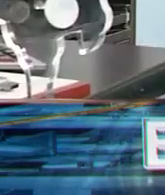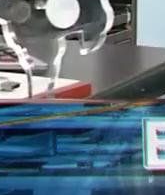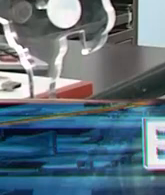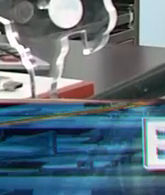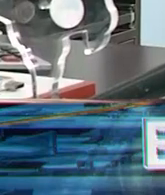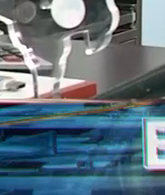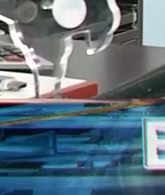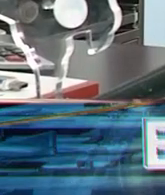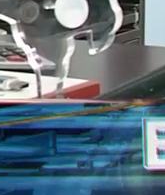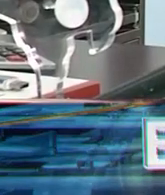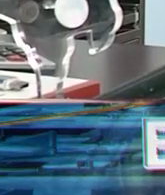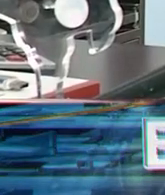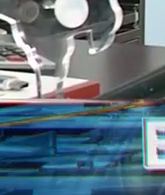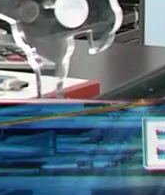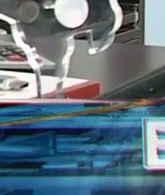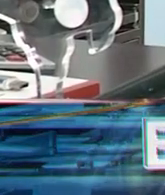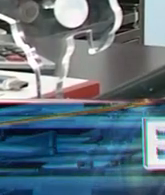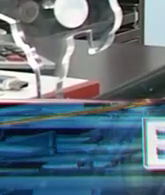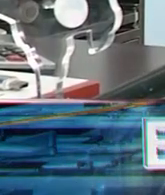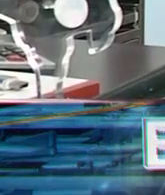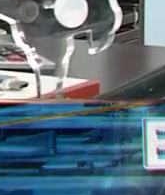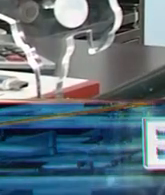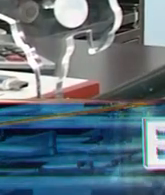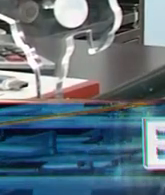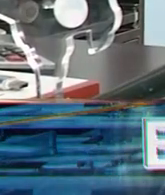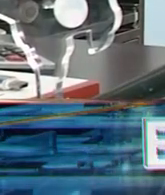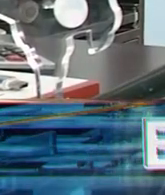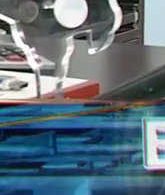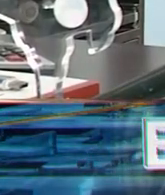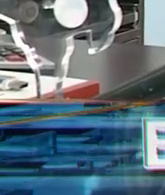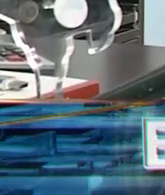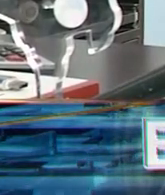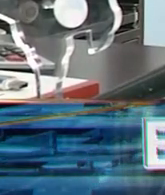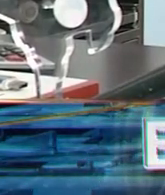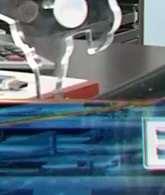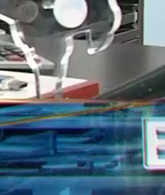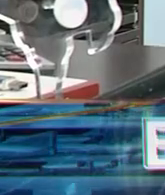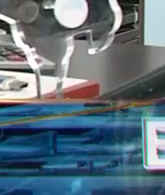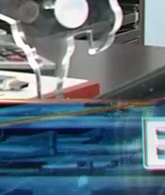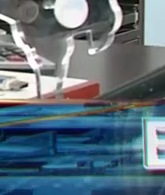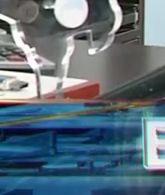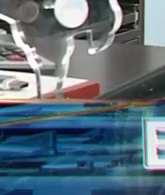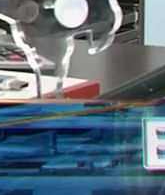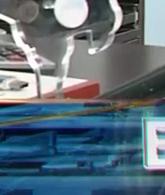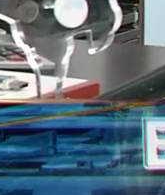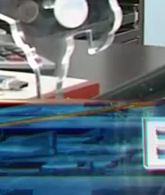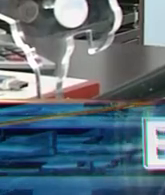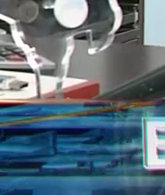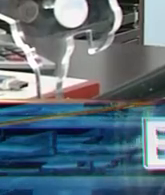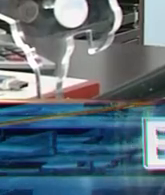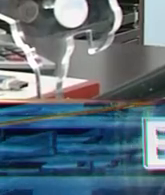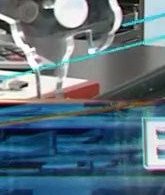Тек Қазақстанда ғана емес, біз жасаған өнімдерге Америка, Германия, Вьетнам, Мәскеу сынды ірі мемлекеттерден ұсыныстар келіп